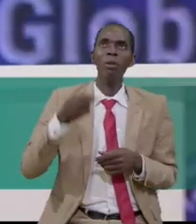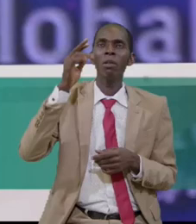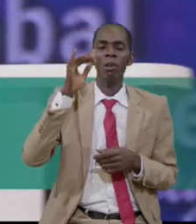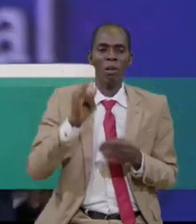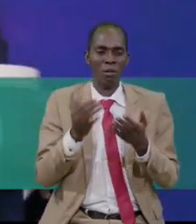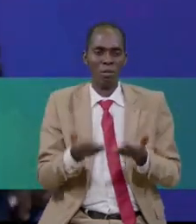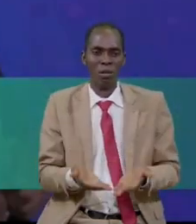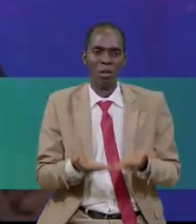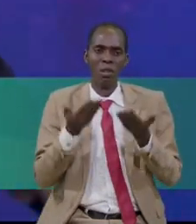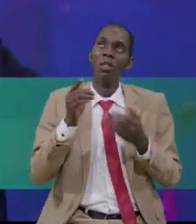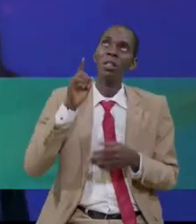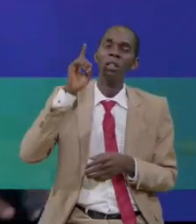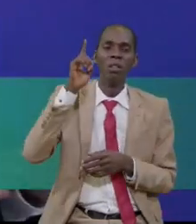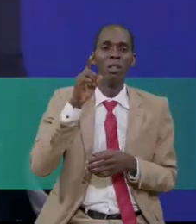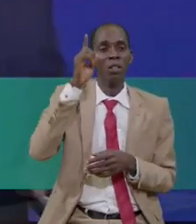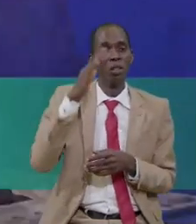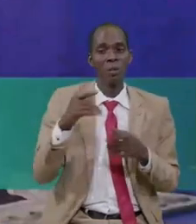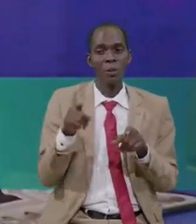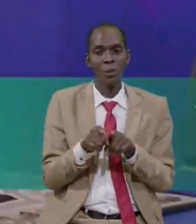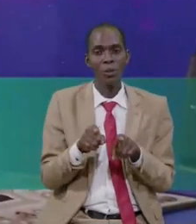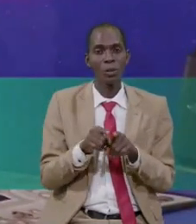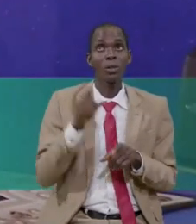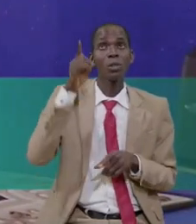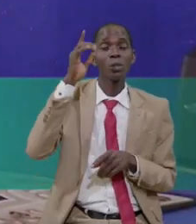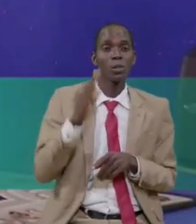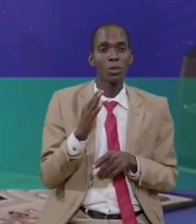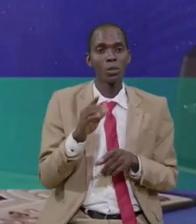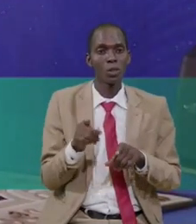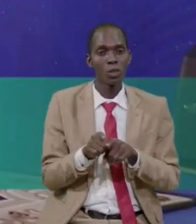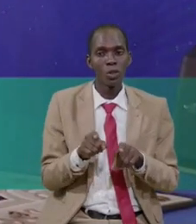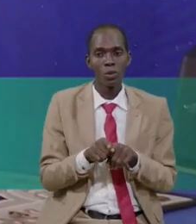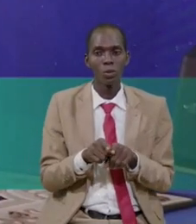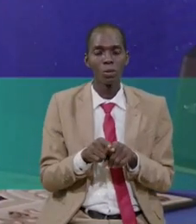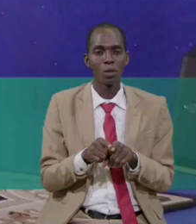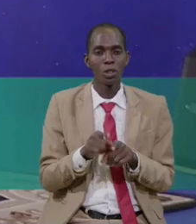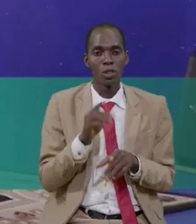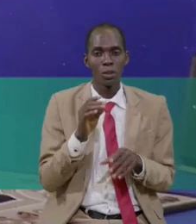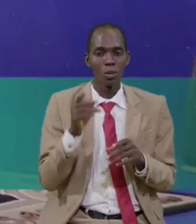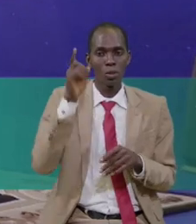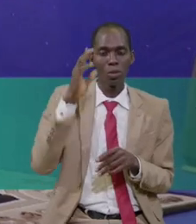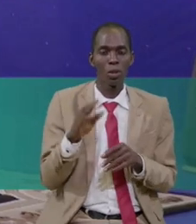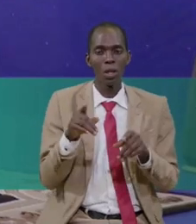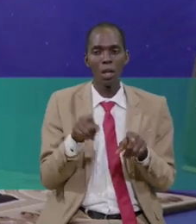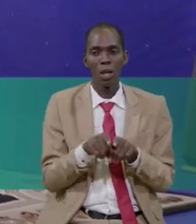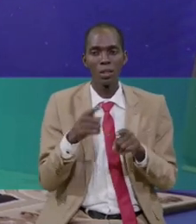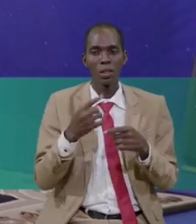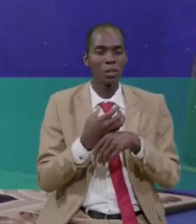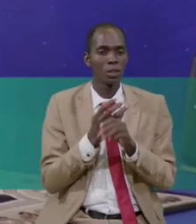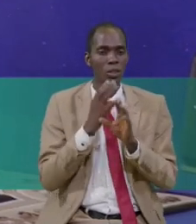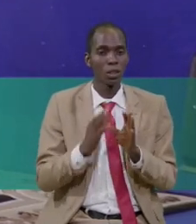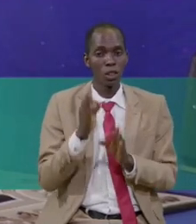élevé, Dieu, si vous croyez, c'est pourquoi Dieu l'a aussi souverainement élevé, si vous croyez en